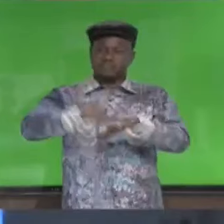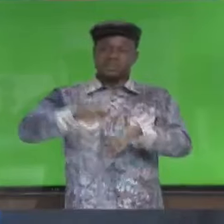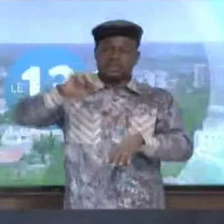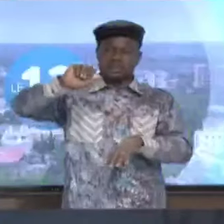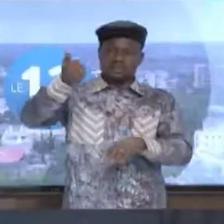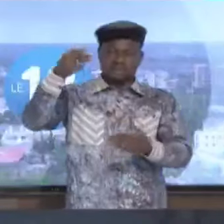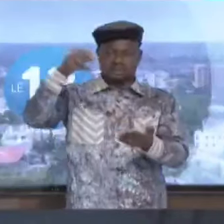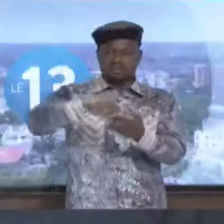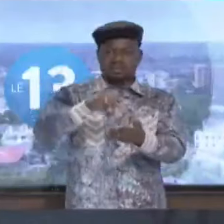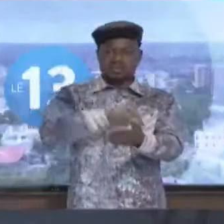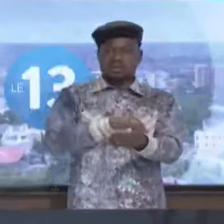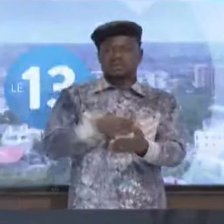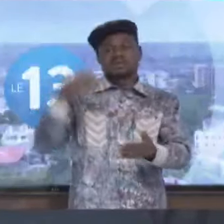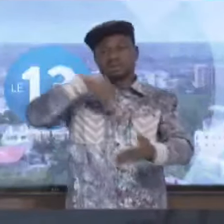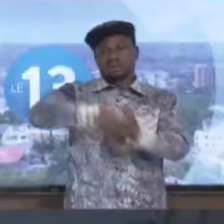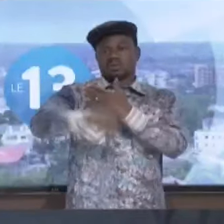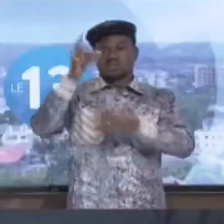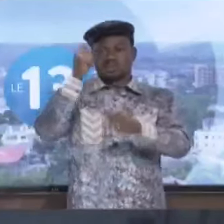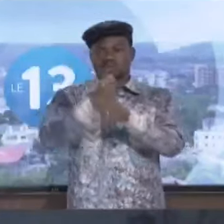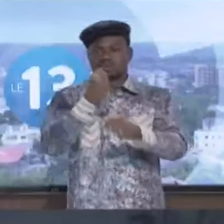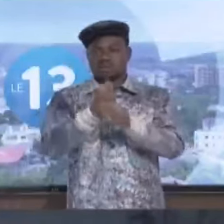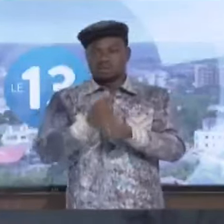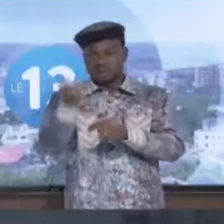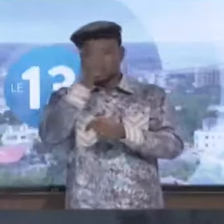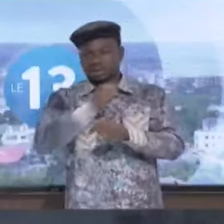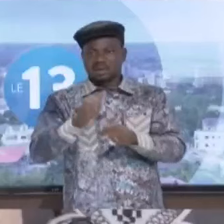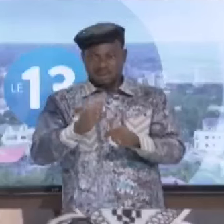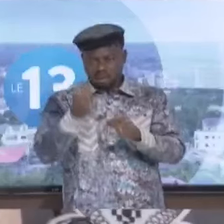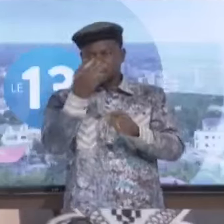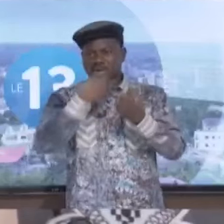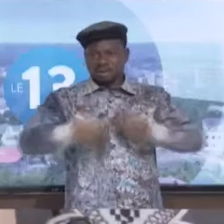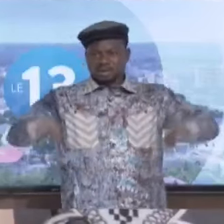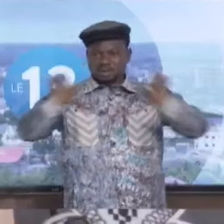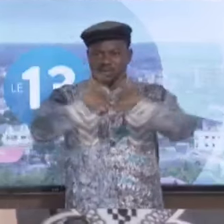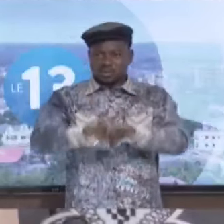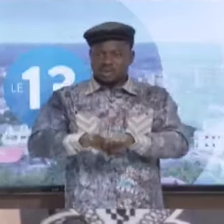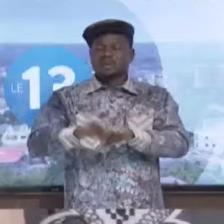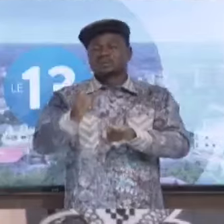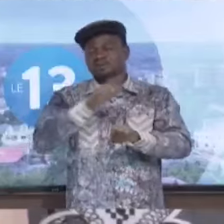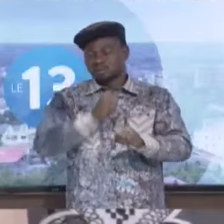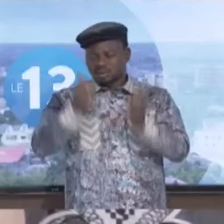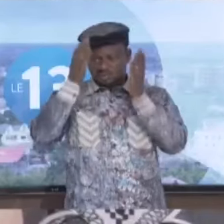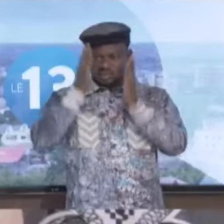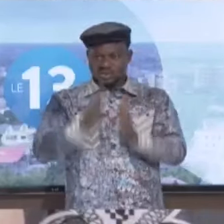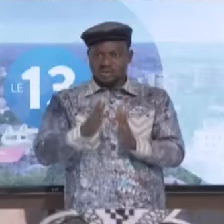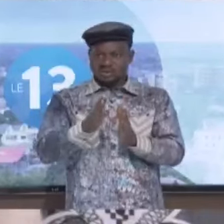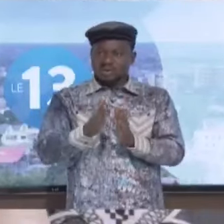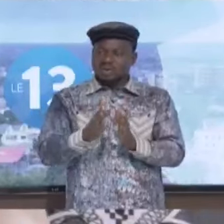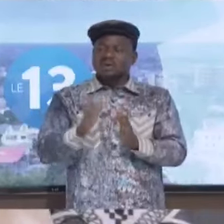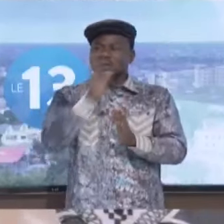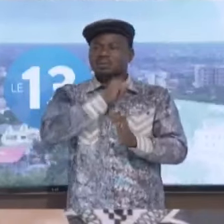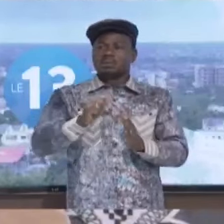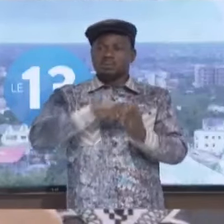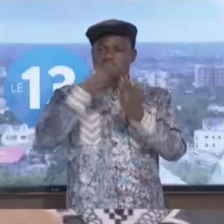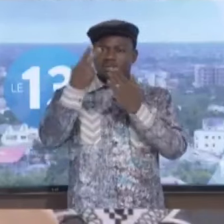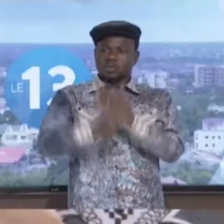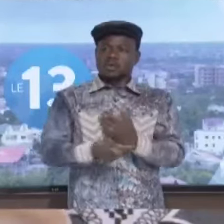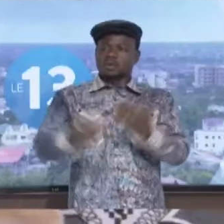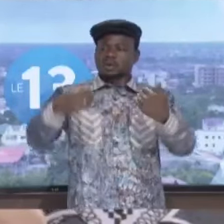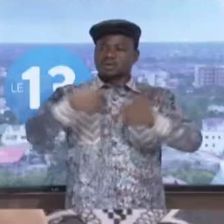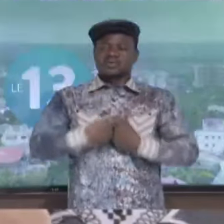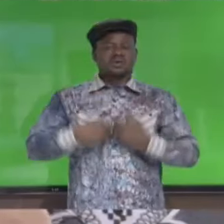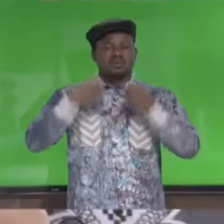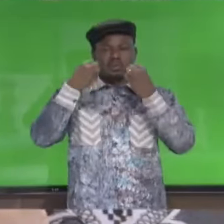d'euros dans l'investissement et la valorisation du capital humain. C'est un programme multisectoriel qui a une